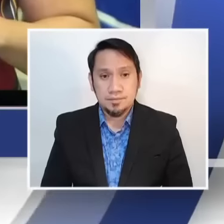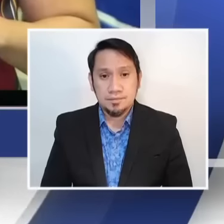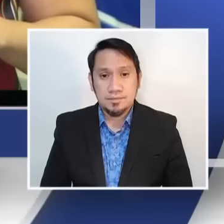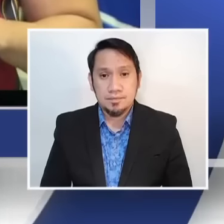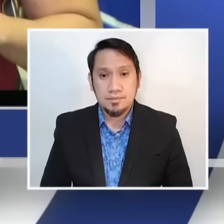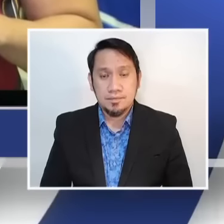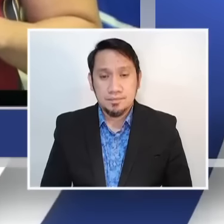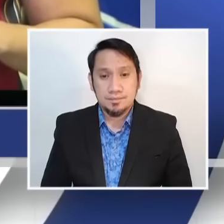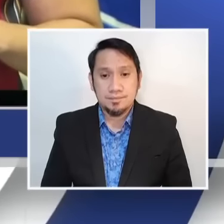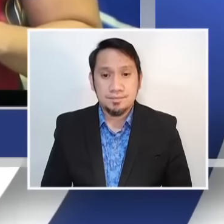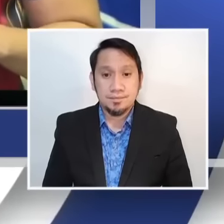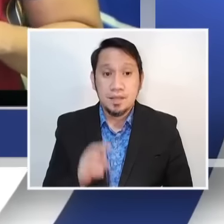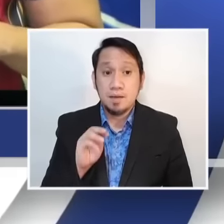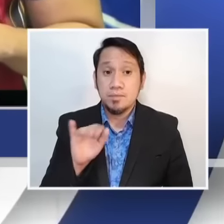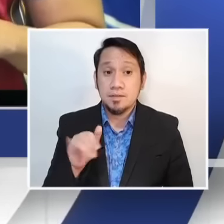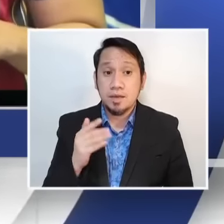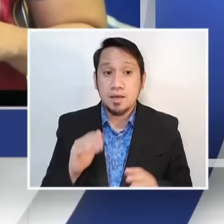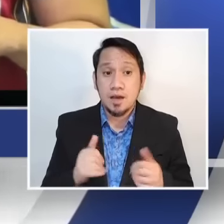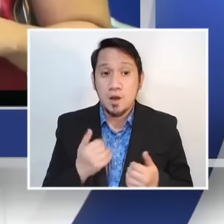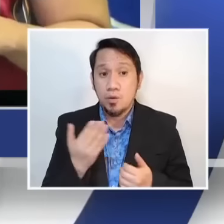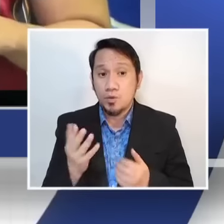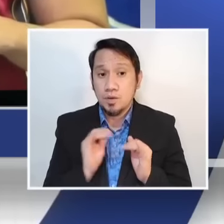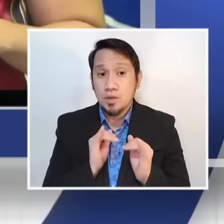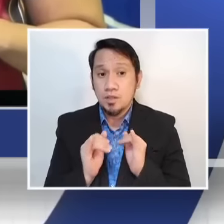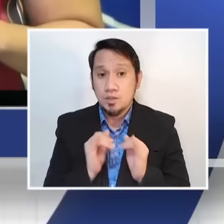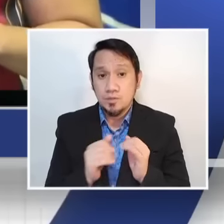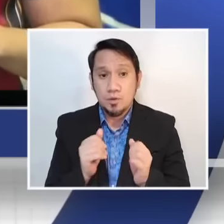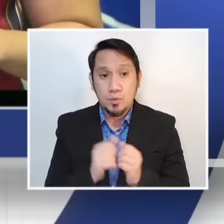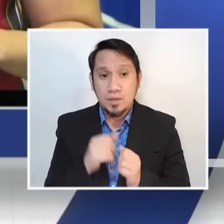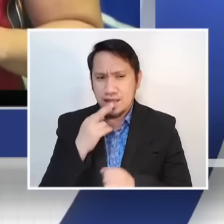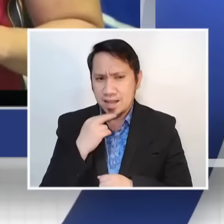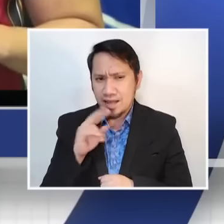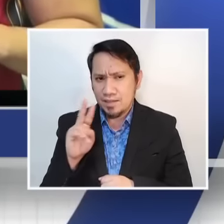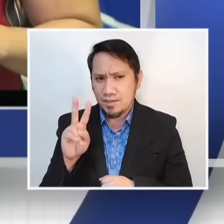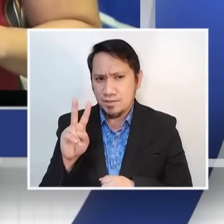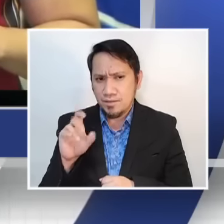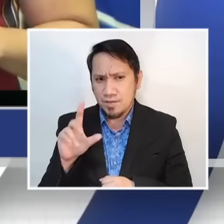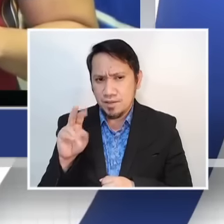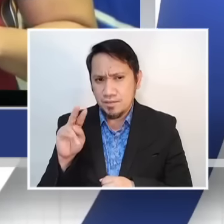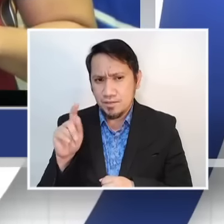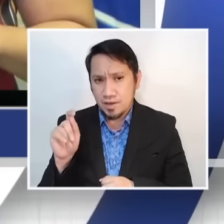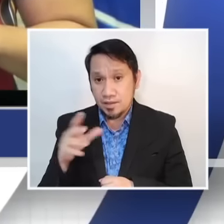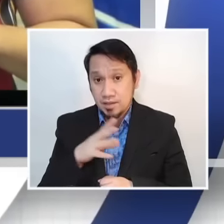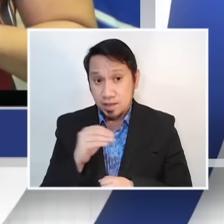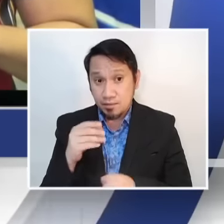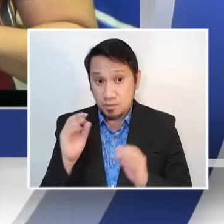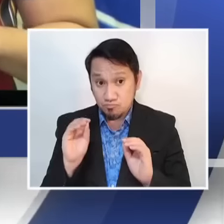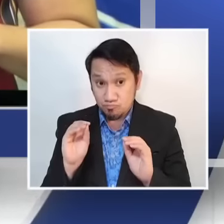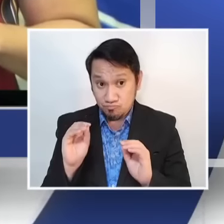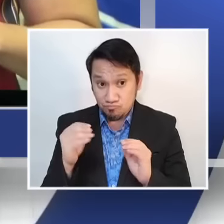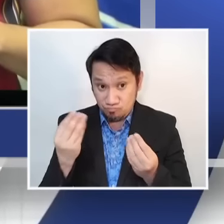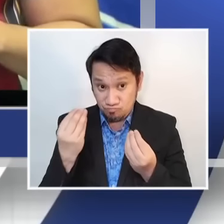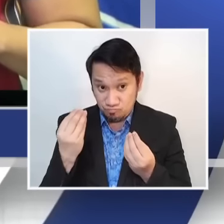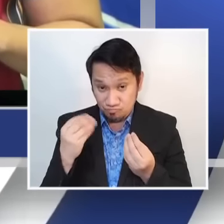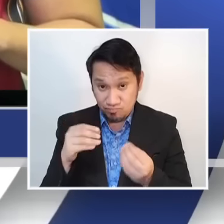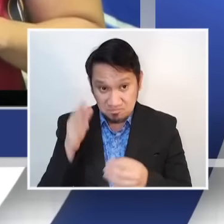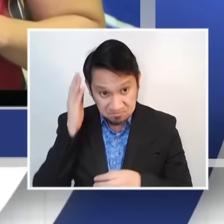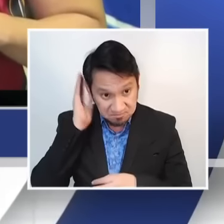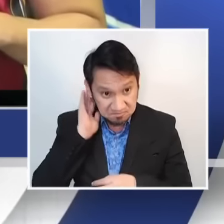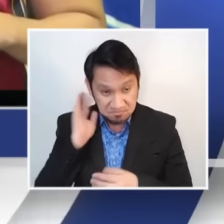Felipe. MJ, kamusta ang interview mo sa Red Velvet at nagpaturo ka ba ng dance moves?